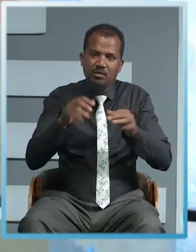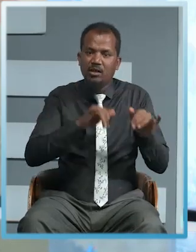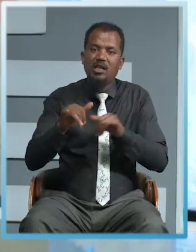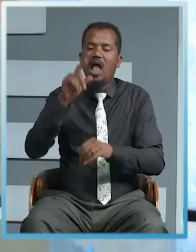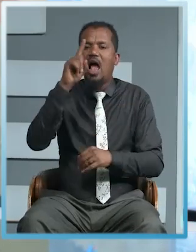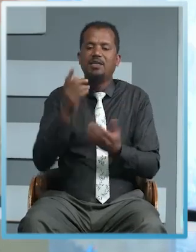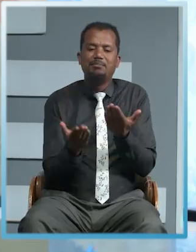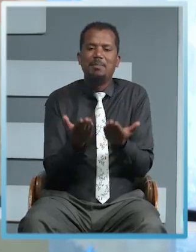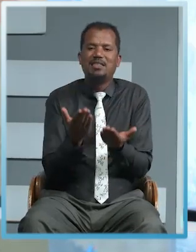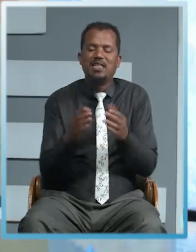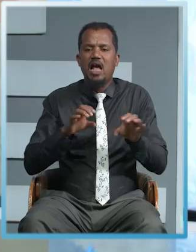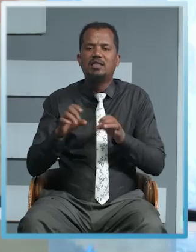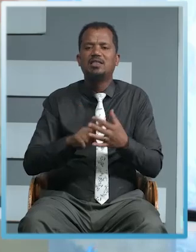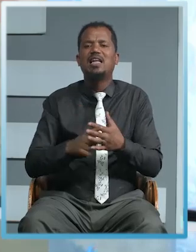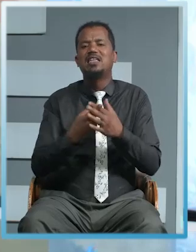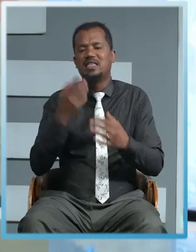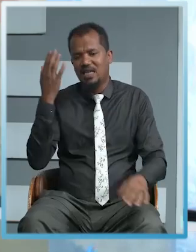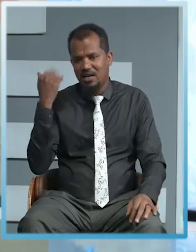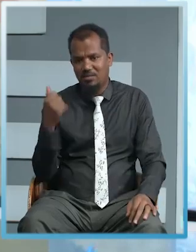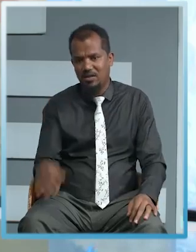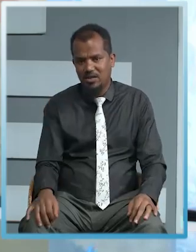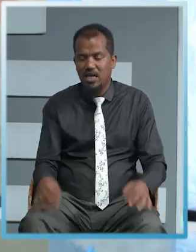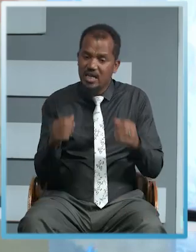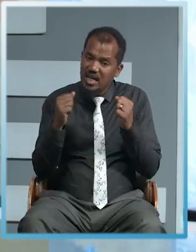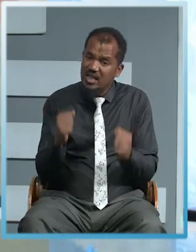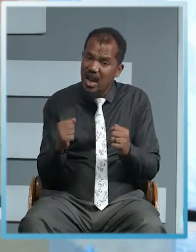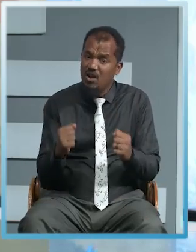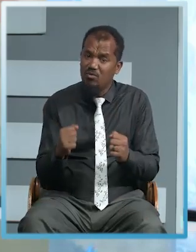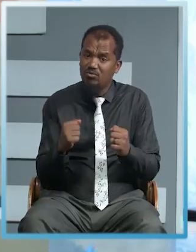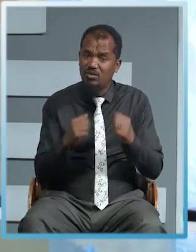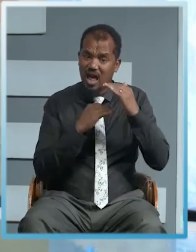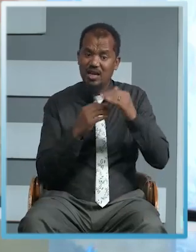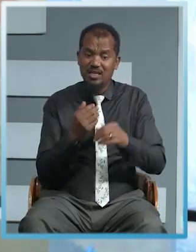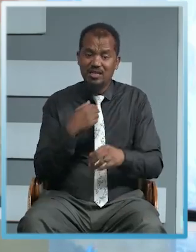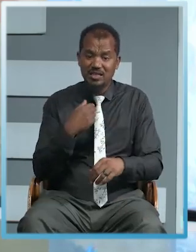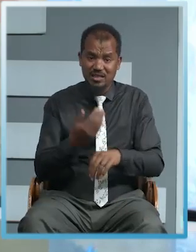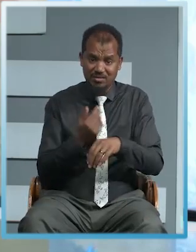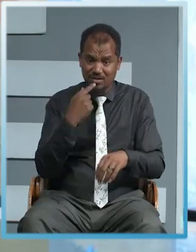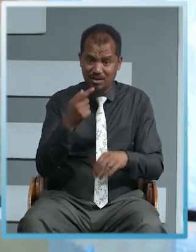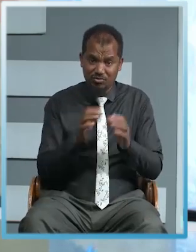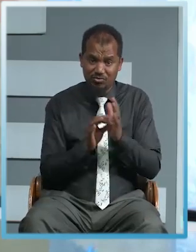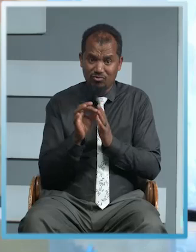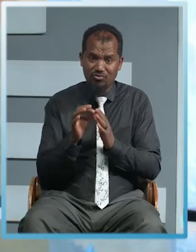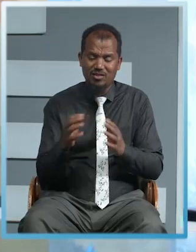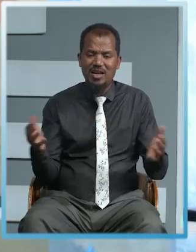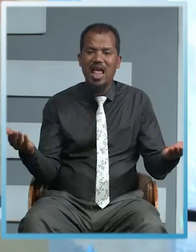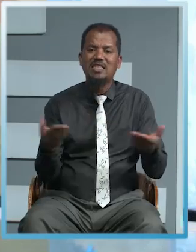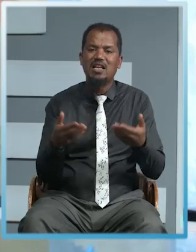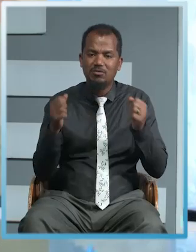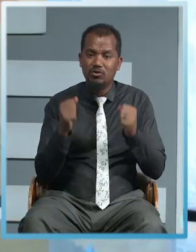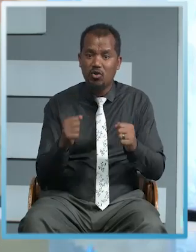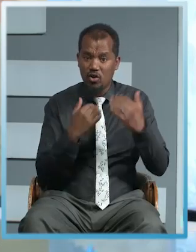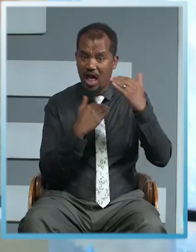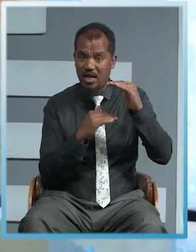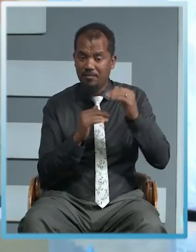አንድ መመዘኛ አርገን ተነስተን ስለነበረ የቻልነውን ያህል ያ የተቀስኩት ቁጥር ሊያስተናግድ